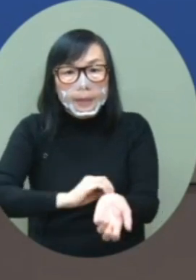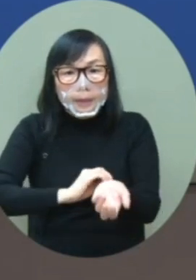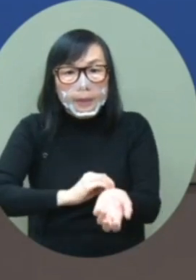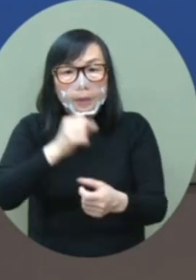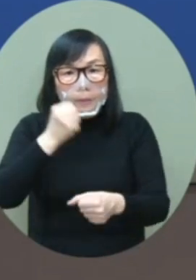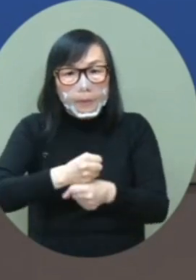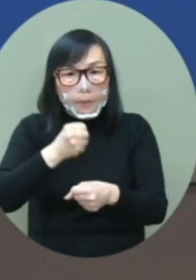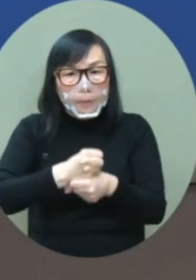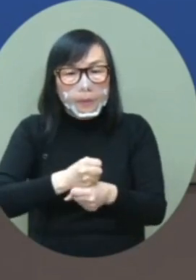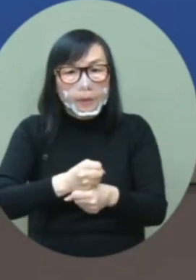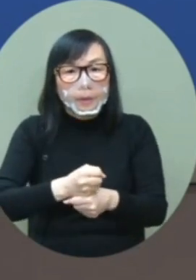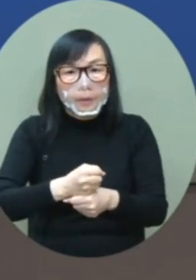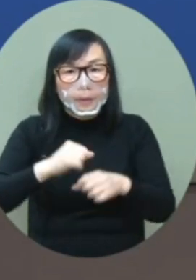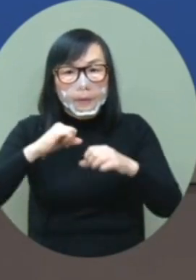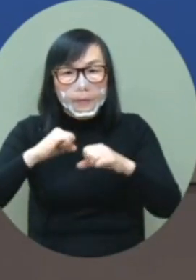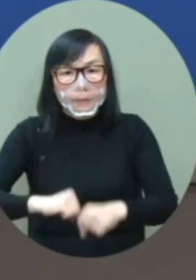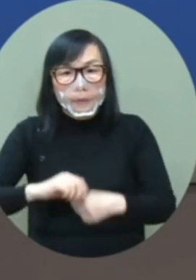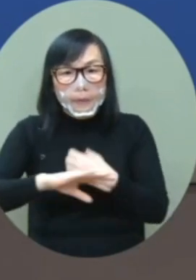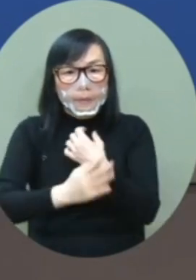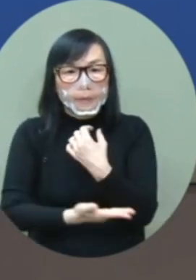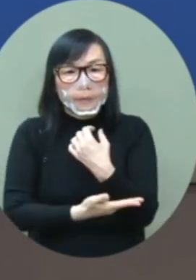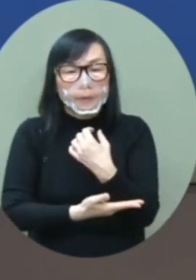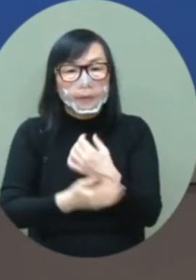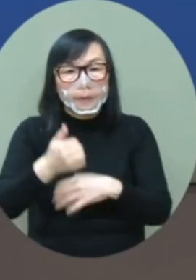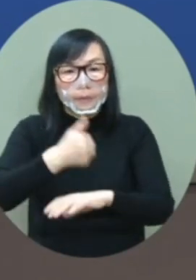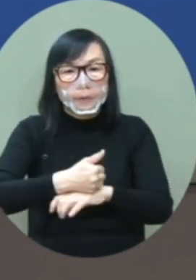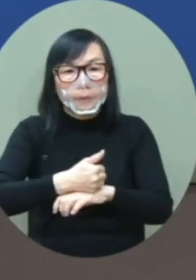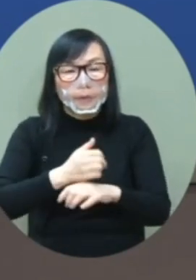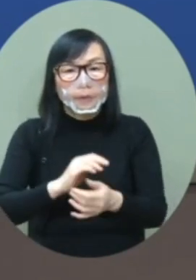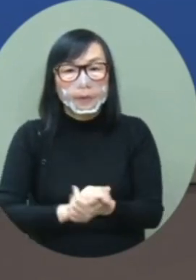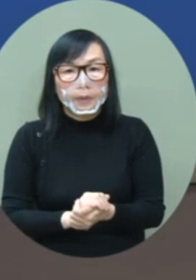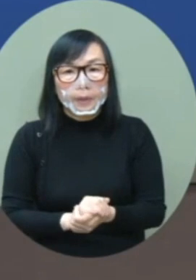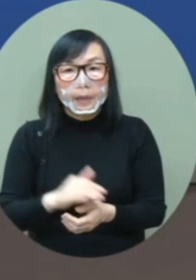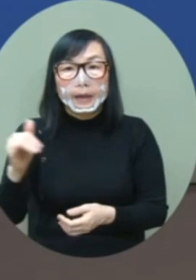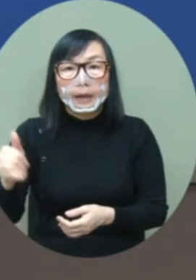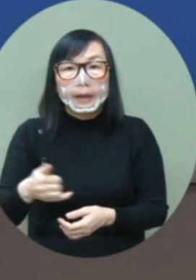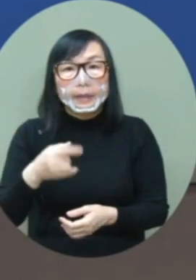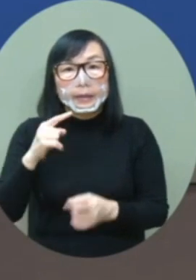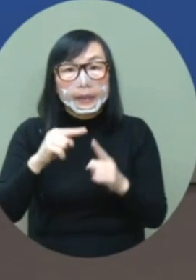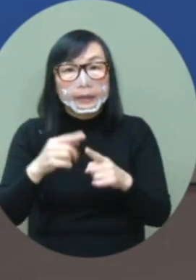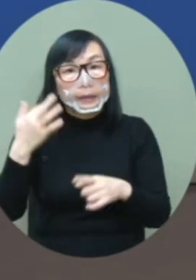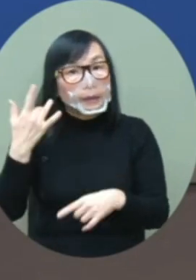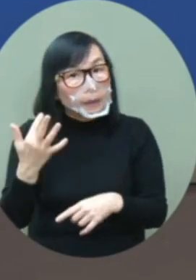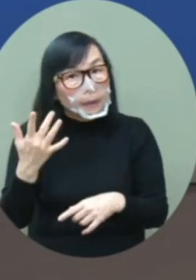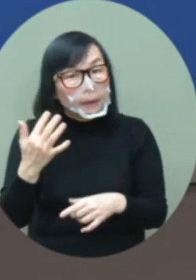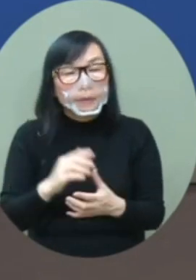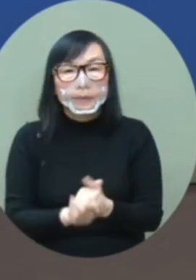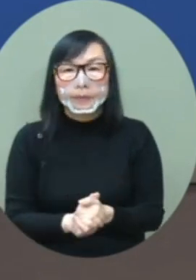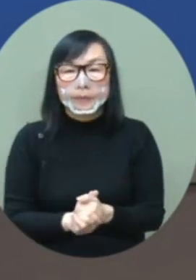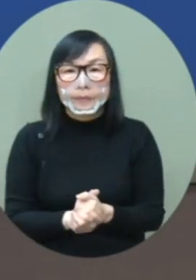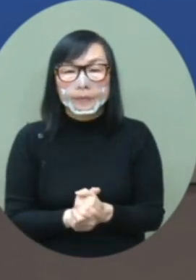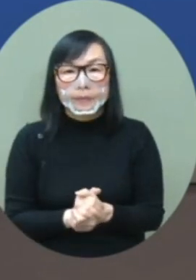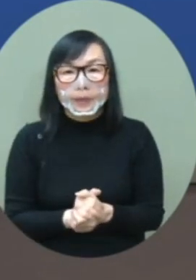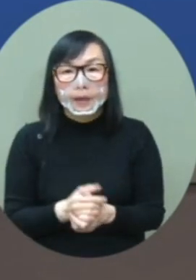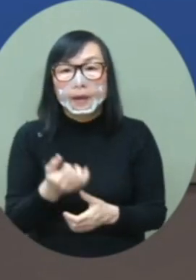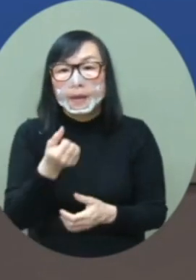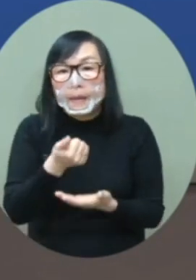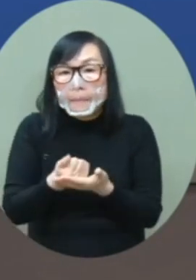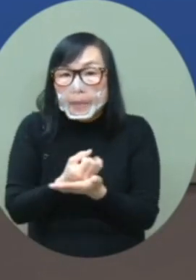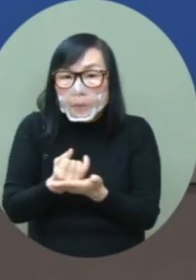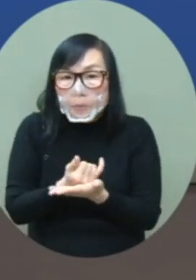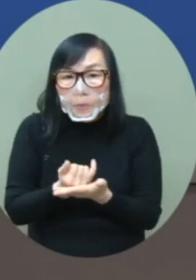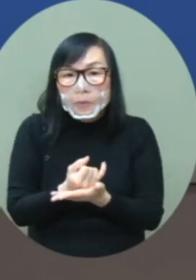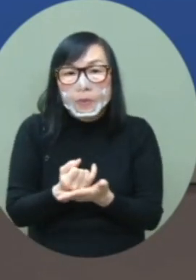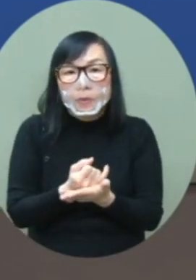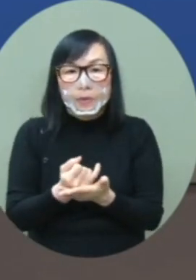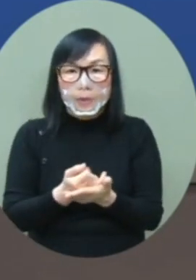作咧，係有堅實嘅法律嘅基礎。咁究竟嚟幾多人咧？我哋都係評估過，如果